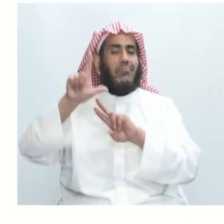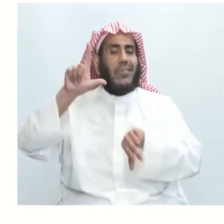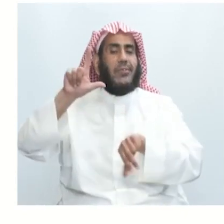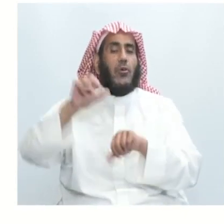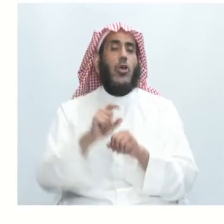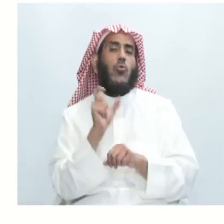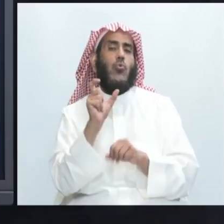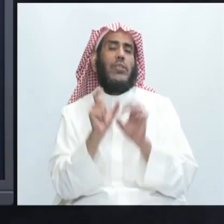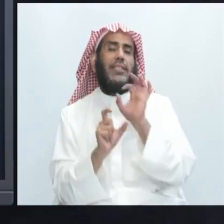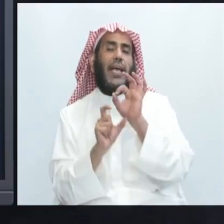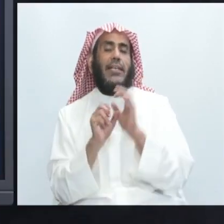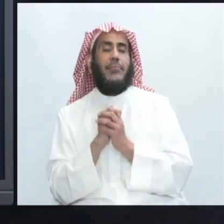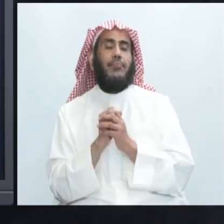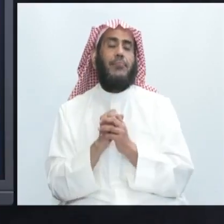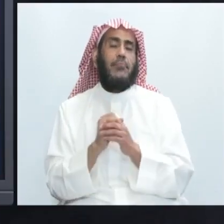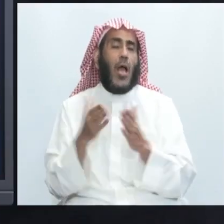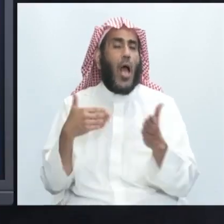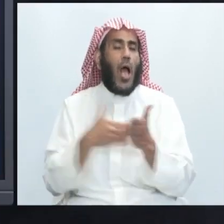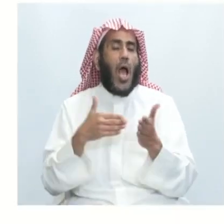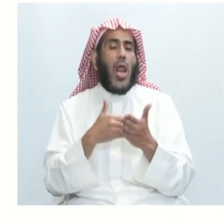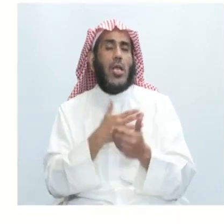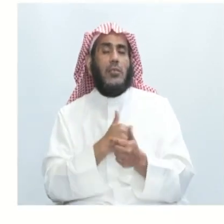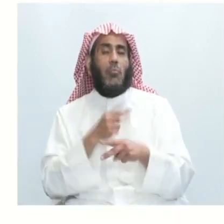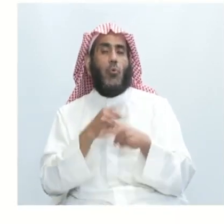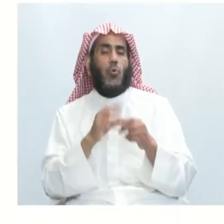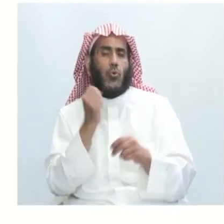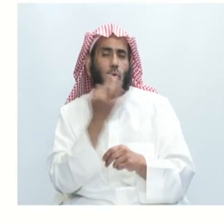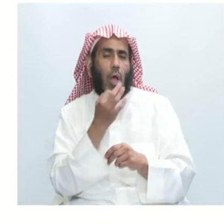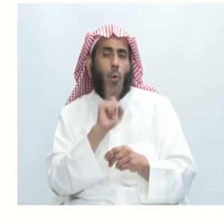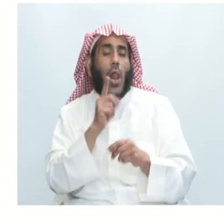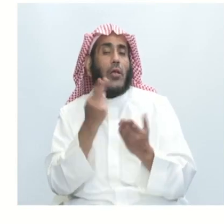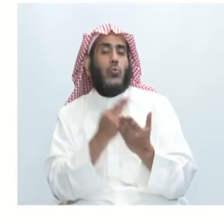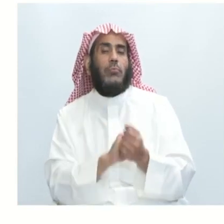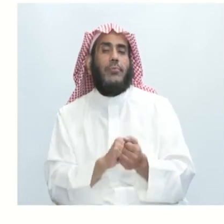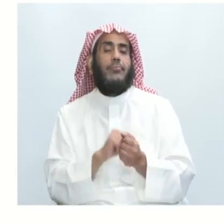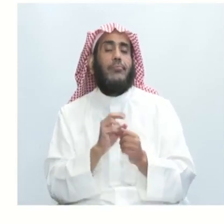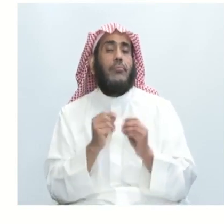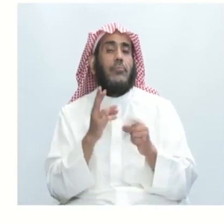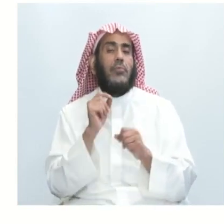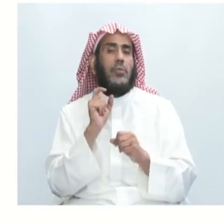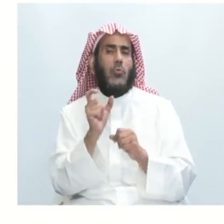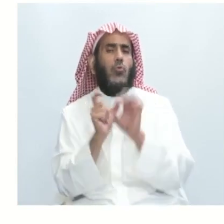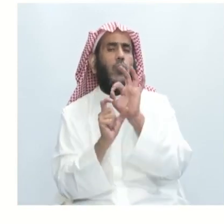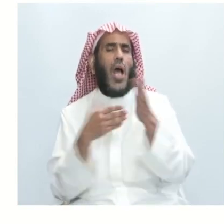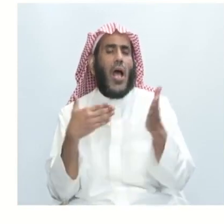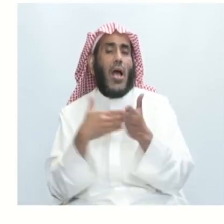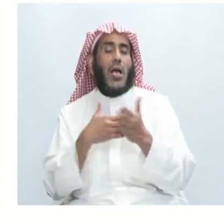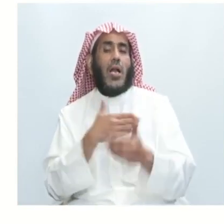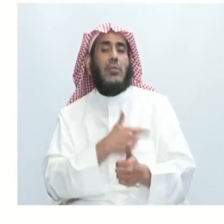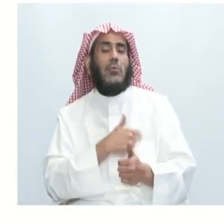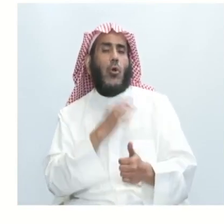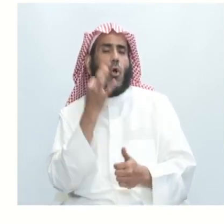ساكنه كما عرفت تلحق اخر الاسماء المعربه تنطق ولا تكتب اخر اسماء